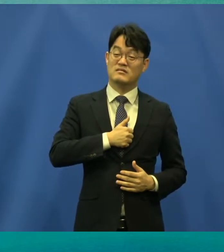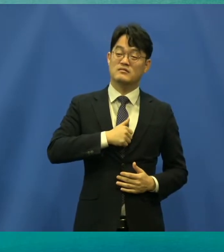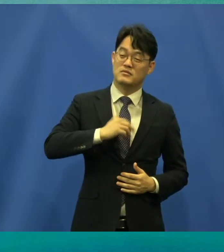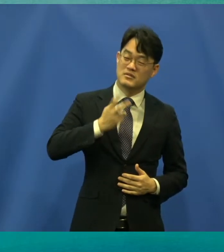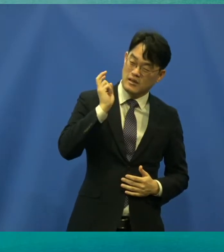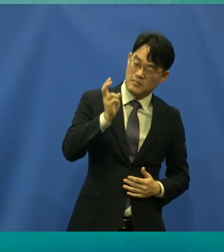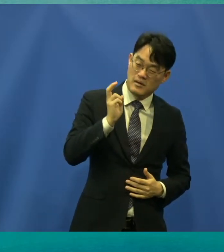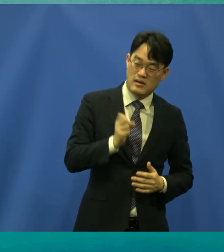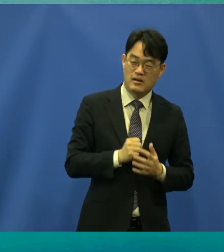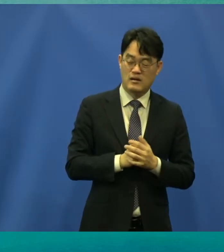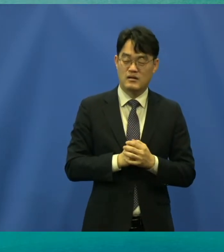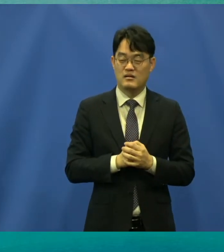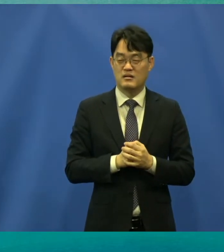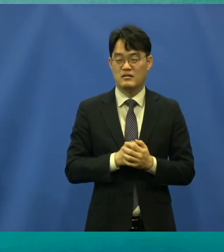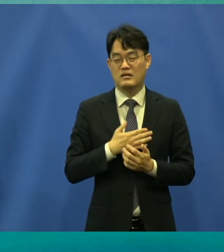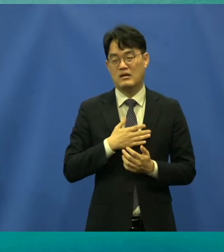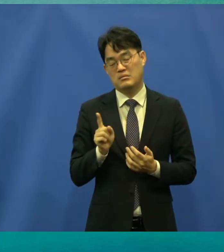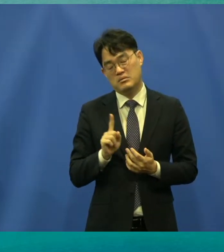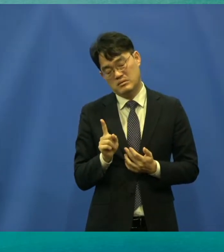자격지심에 빠집니다.